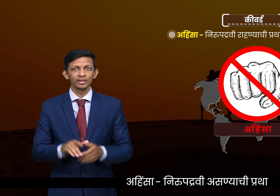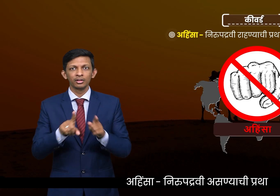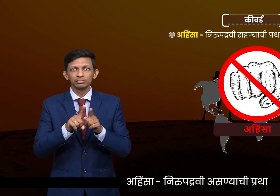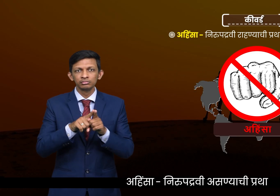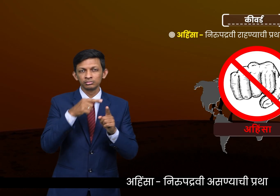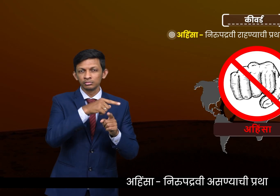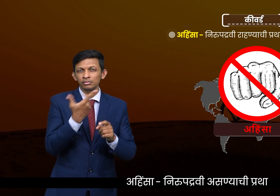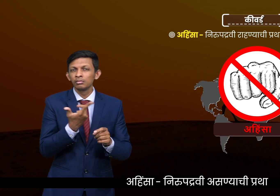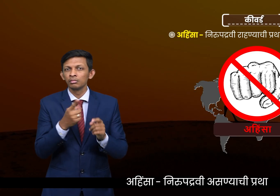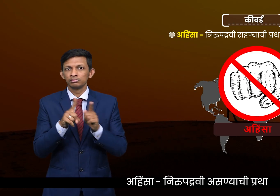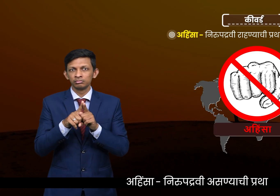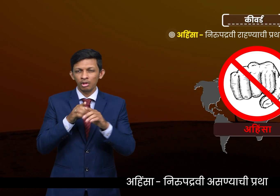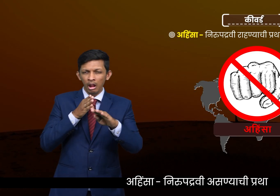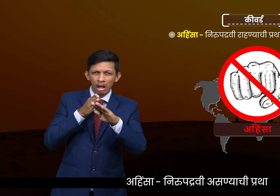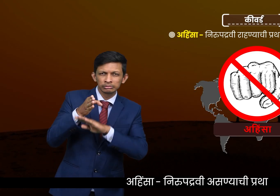अहिंसा,